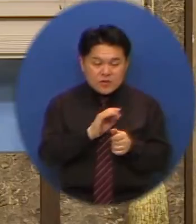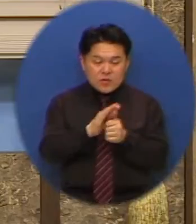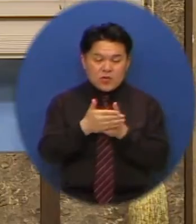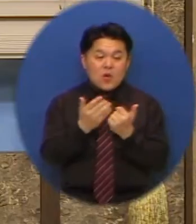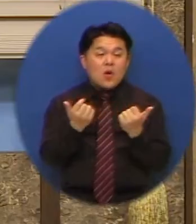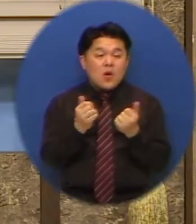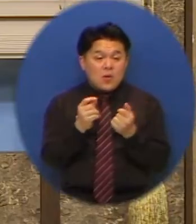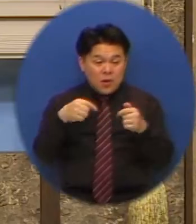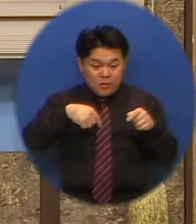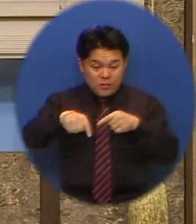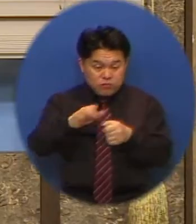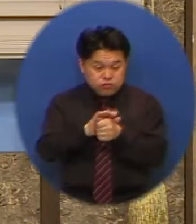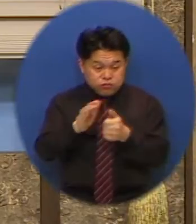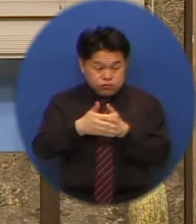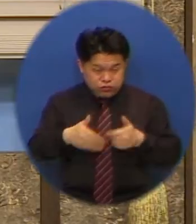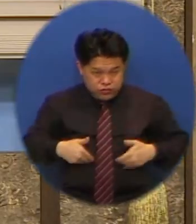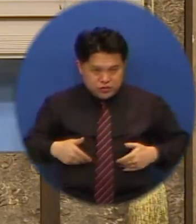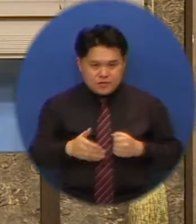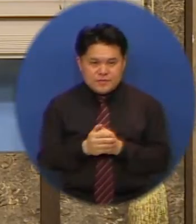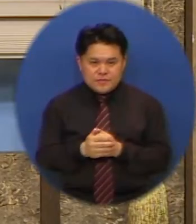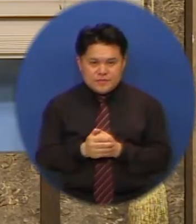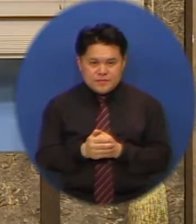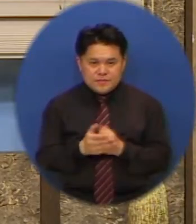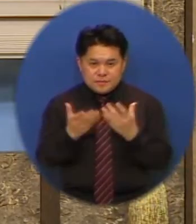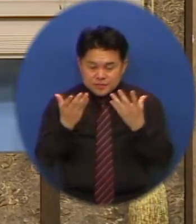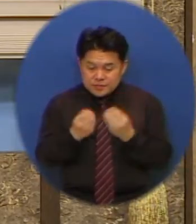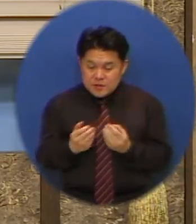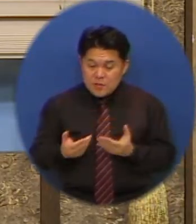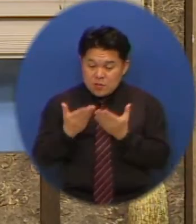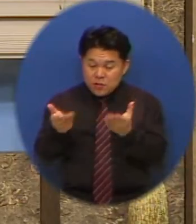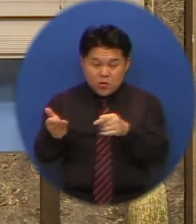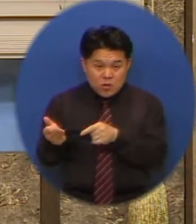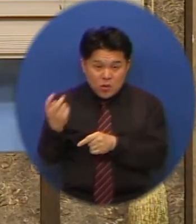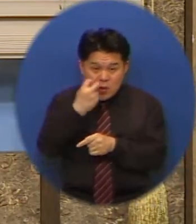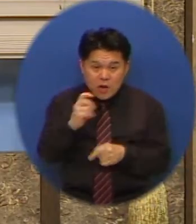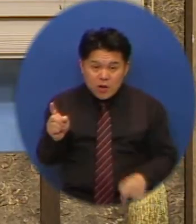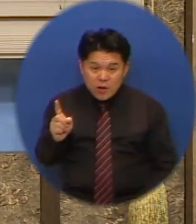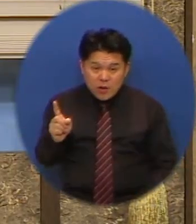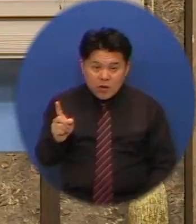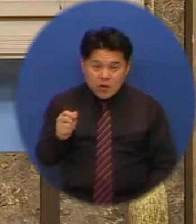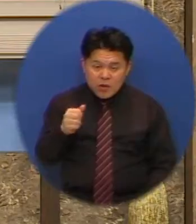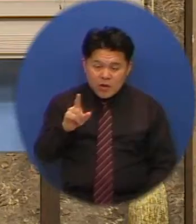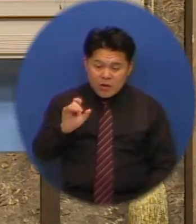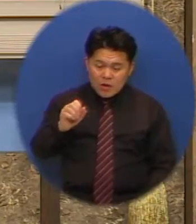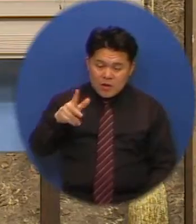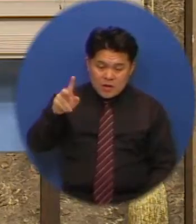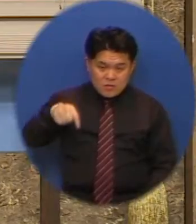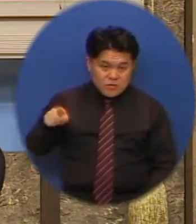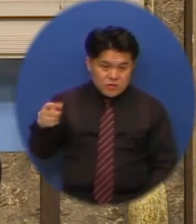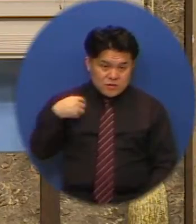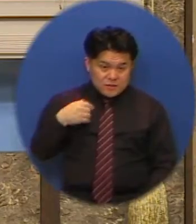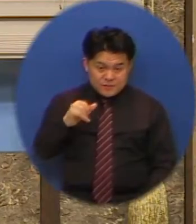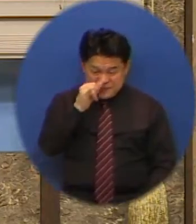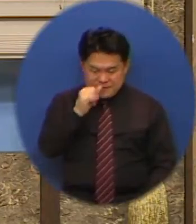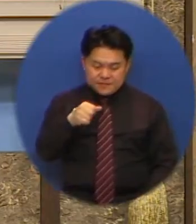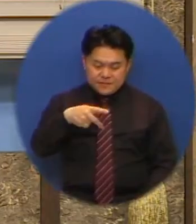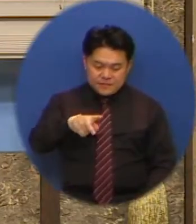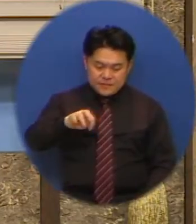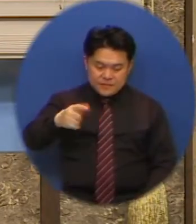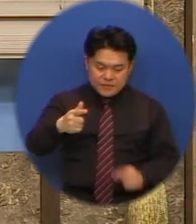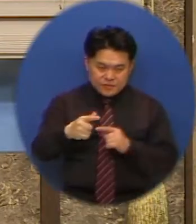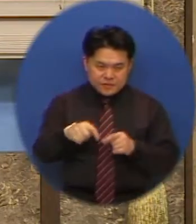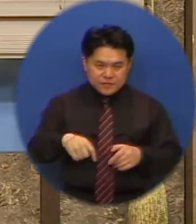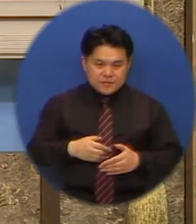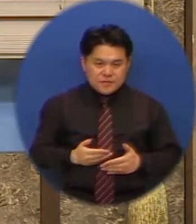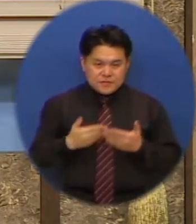협치를 해야 된다. 지금 자원봉사 같은 거는 우리나라는 행자부에 이게 있어요. 예. 그래서 시군별 자원봉사